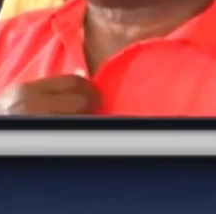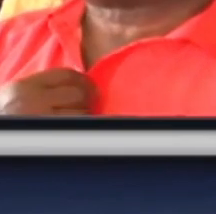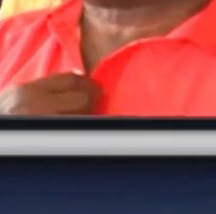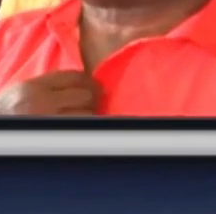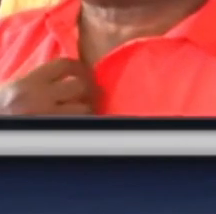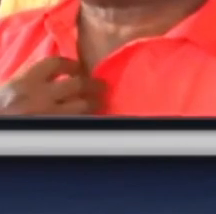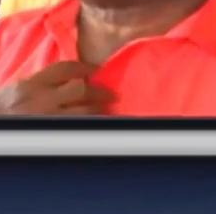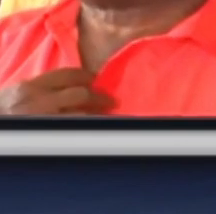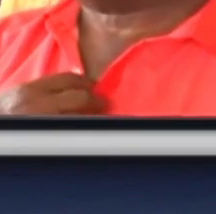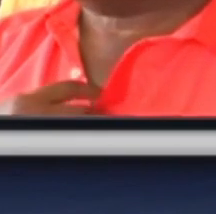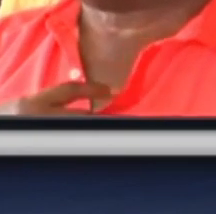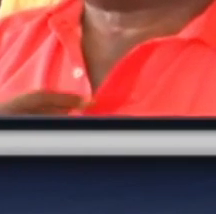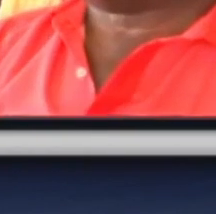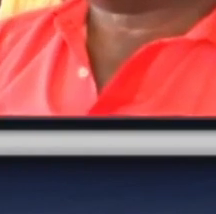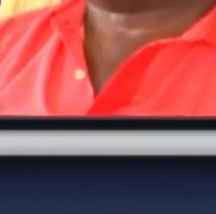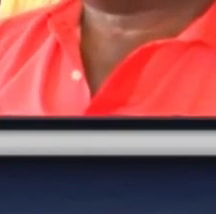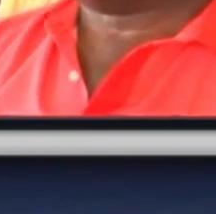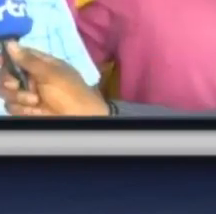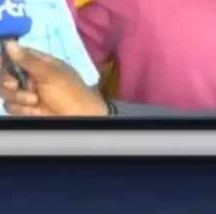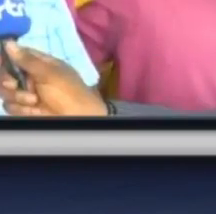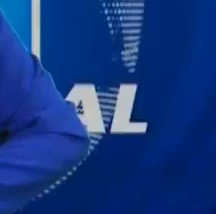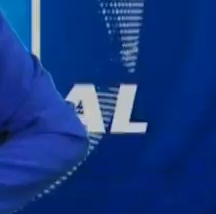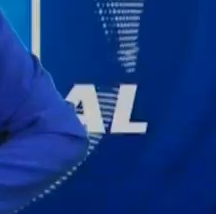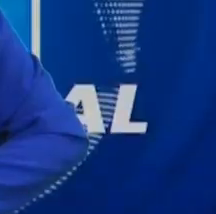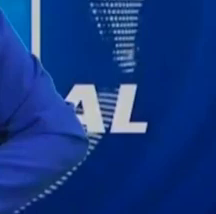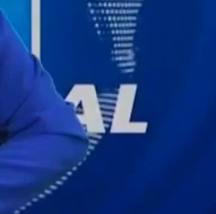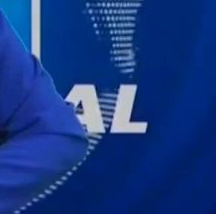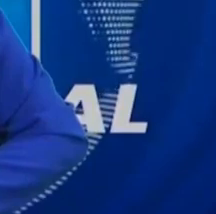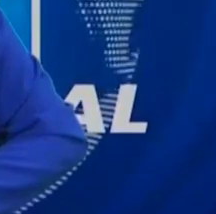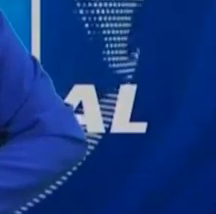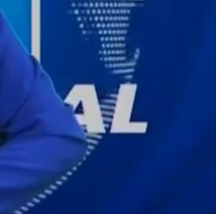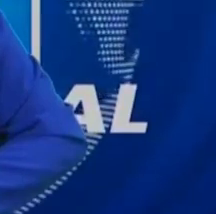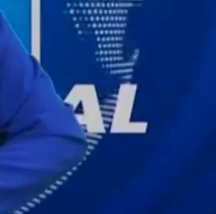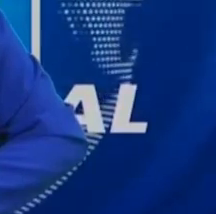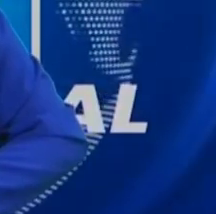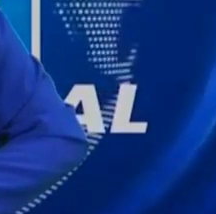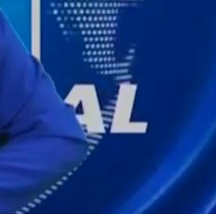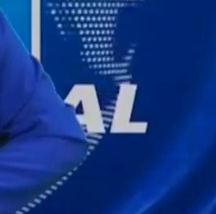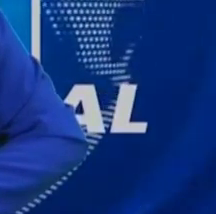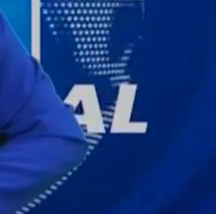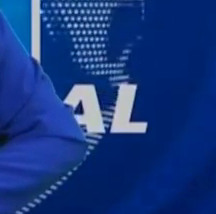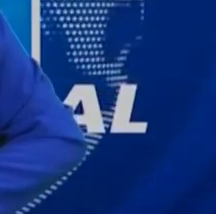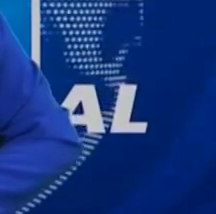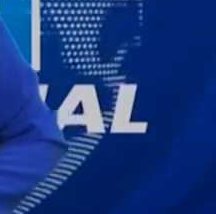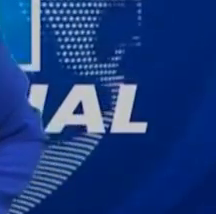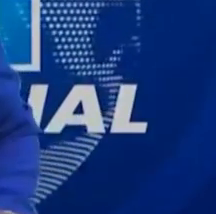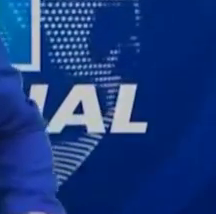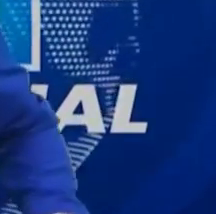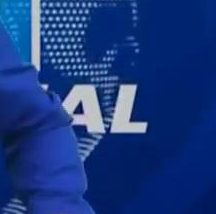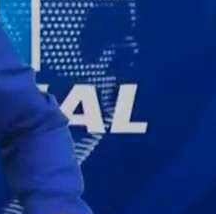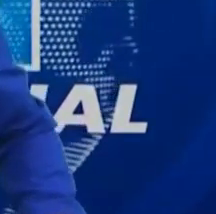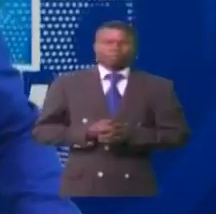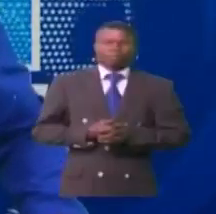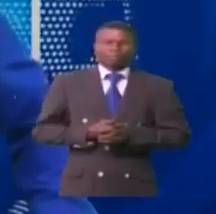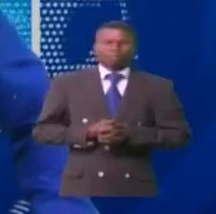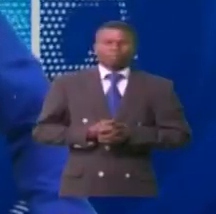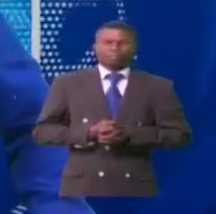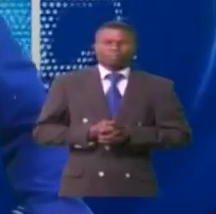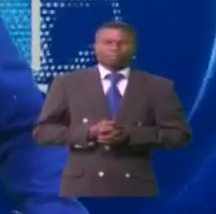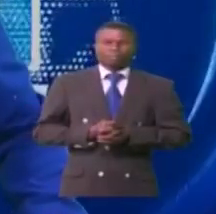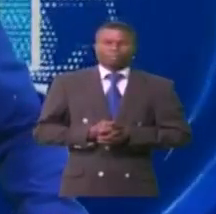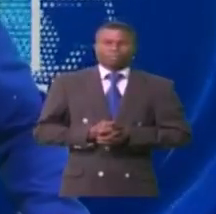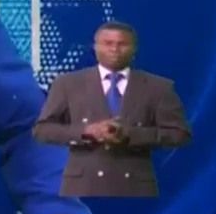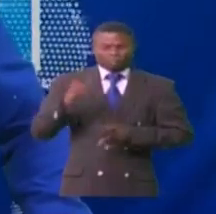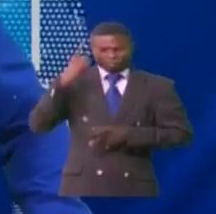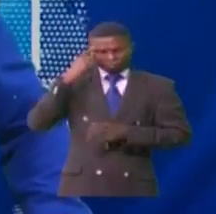ministère de l'Urbanisme et l'Habitat à trouver une issue heureuse. Voilà tout pour les titres, mesdames et messieurs. Merci de nous avoir choisis pour